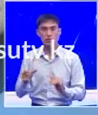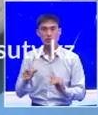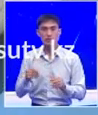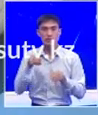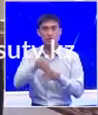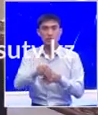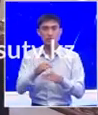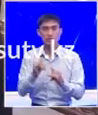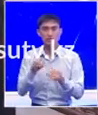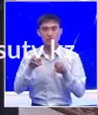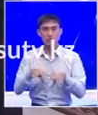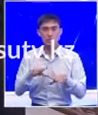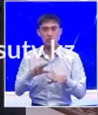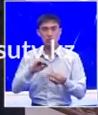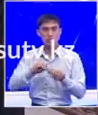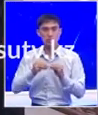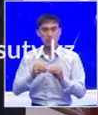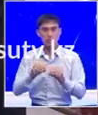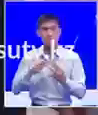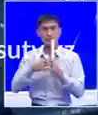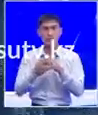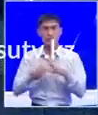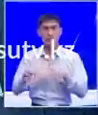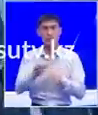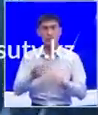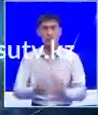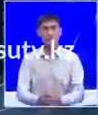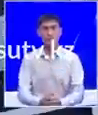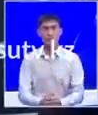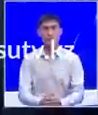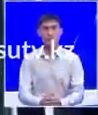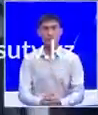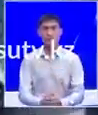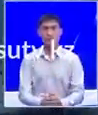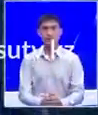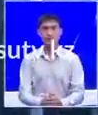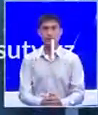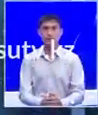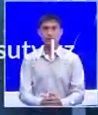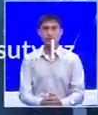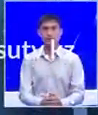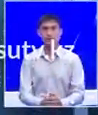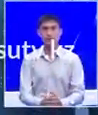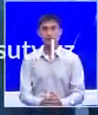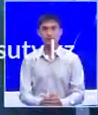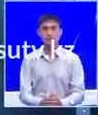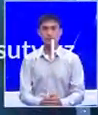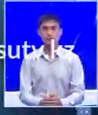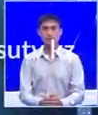меры в решения наболевших проблем сельского округа евгений присяжная или его струна жанка сажа новый телеканал в